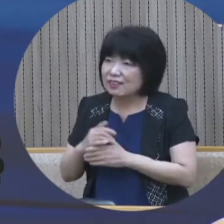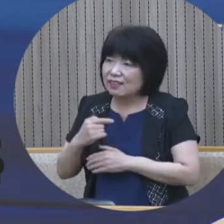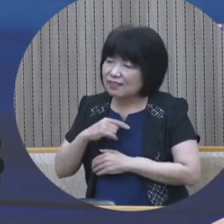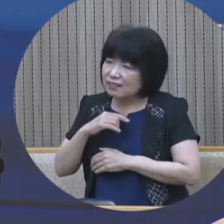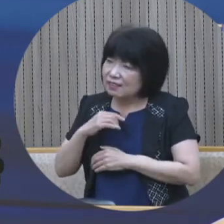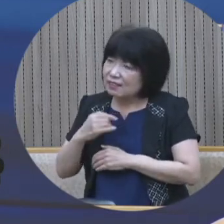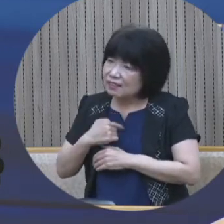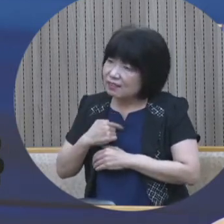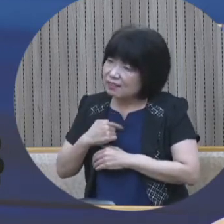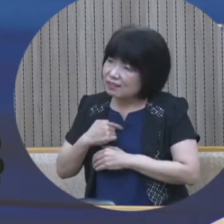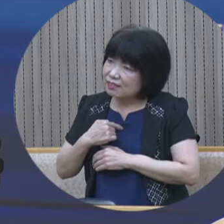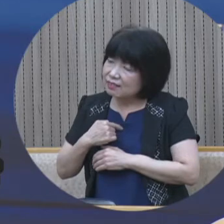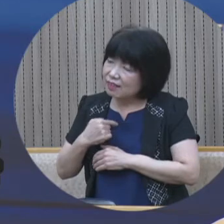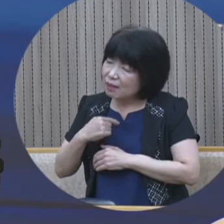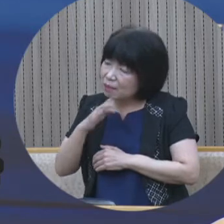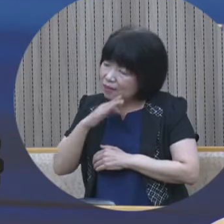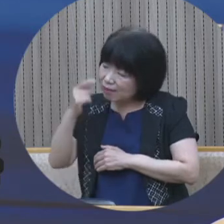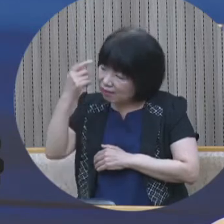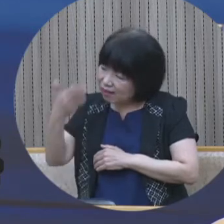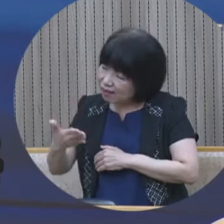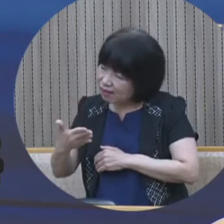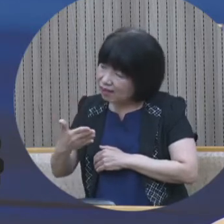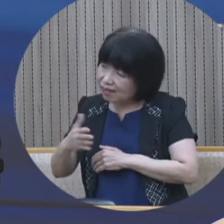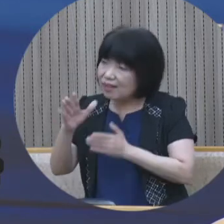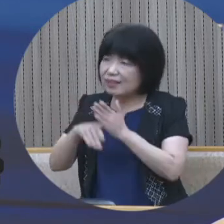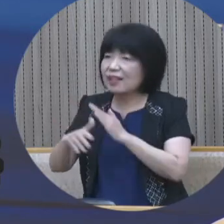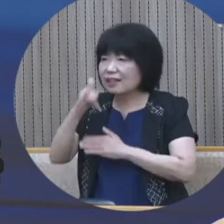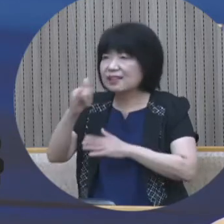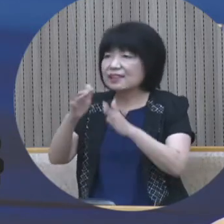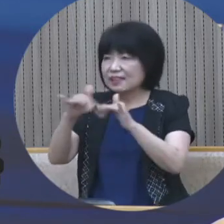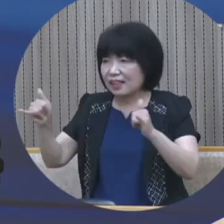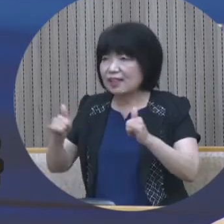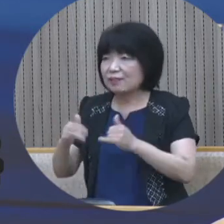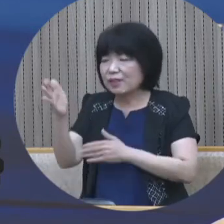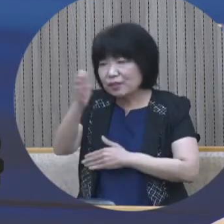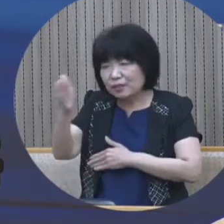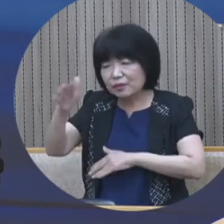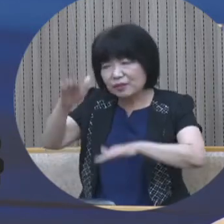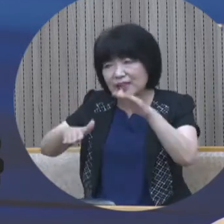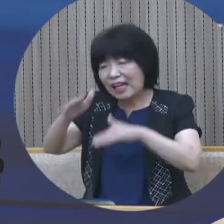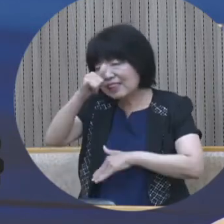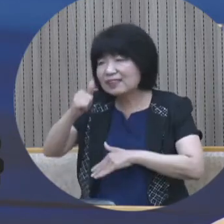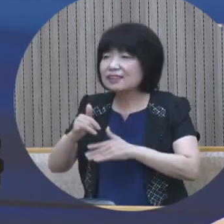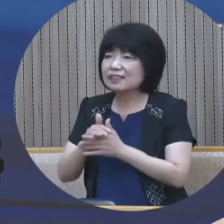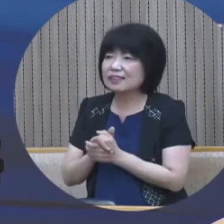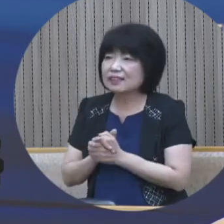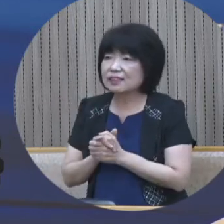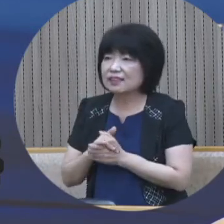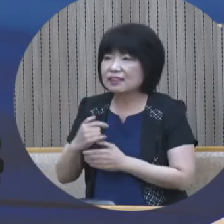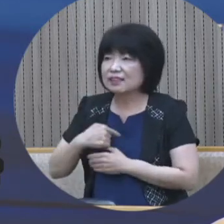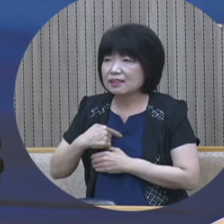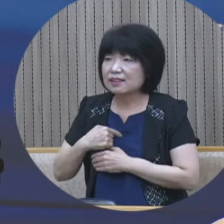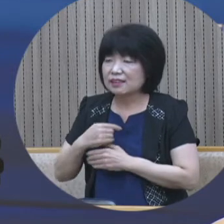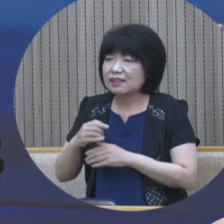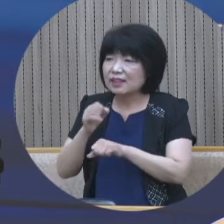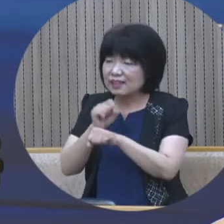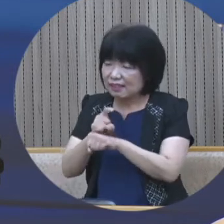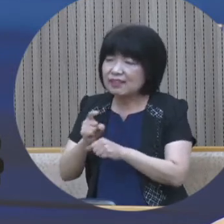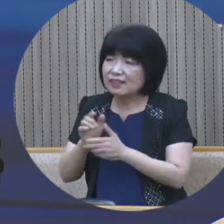나인가? 라고 여겨질 때도 있어요. 사람들은 다 정도의 차이가 있어. 근데 제 기질이 그래요.